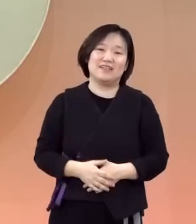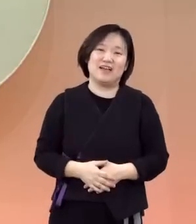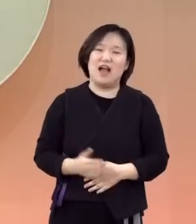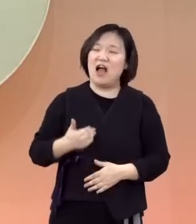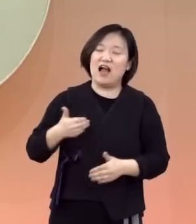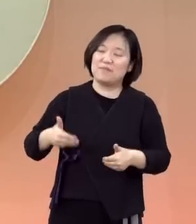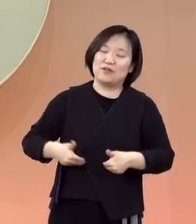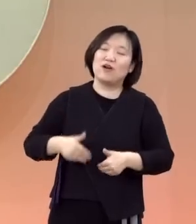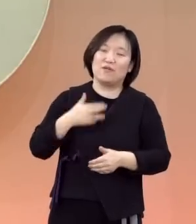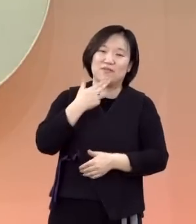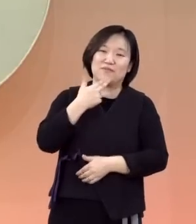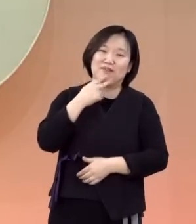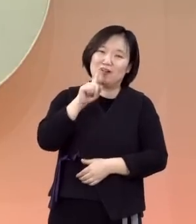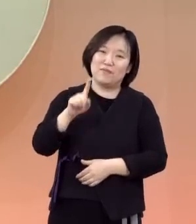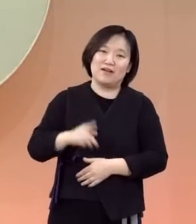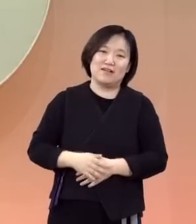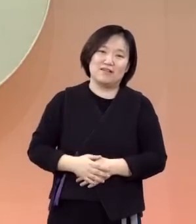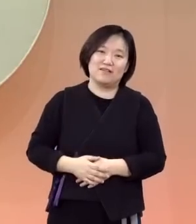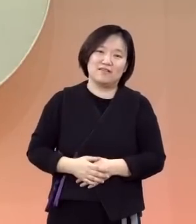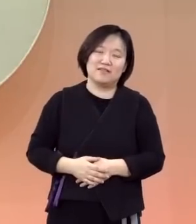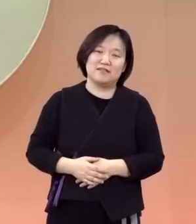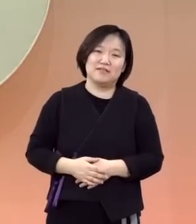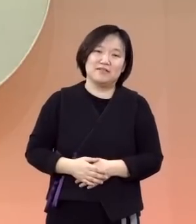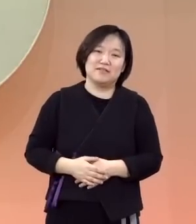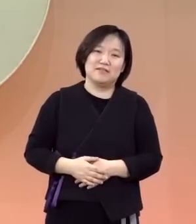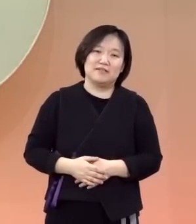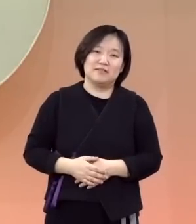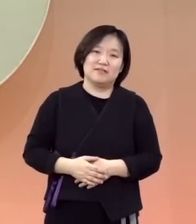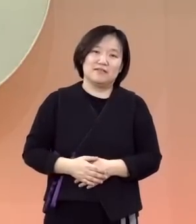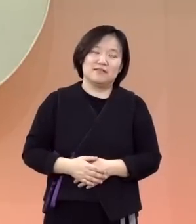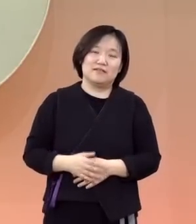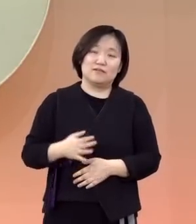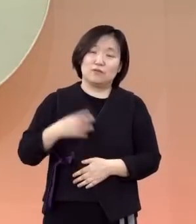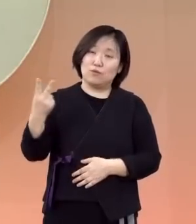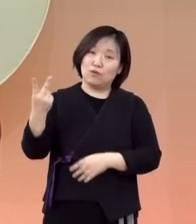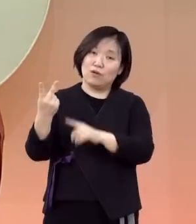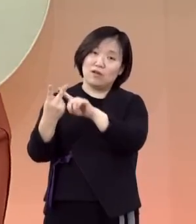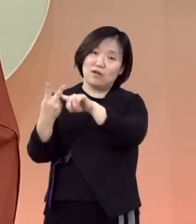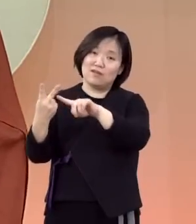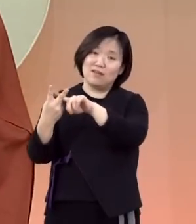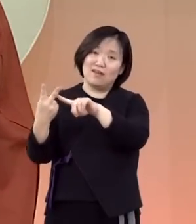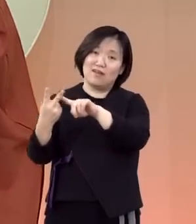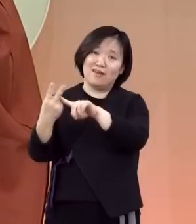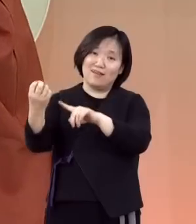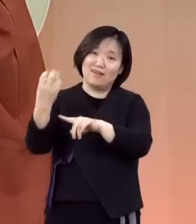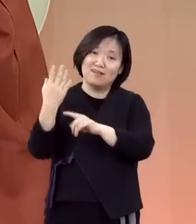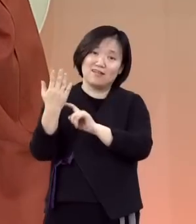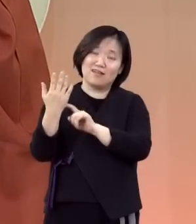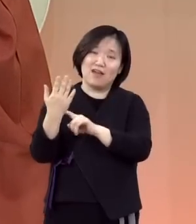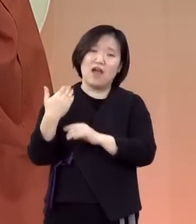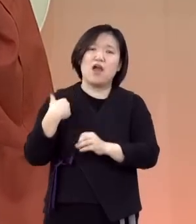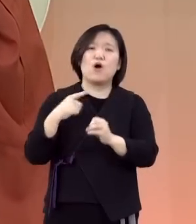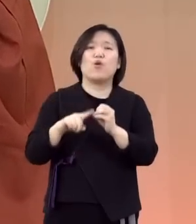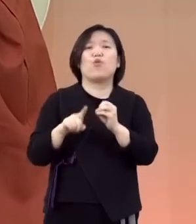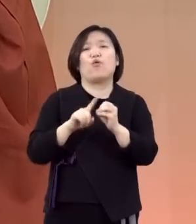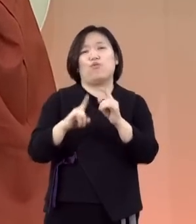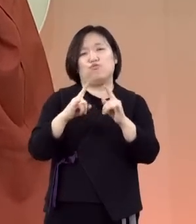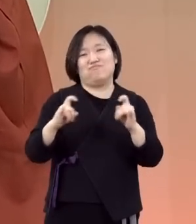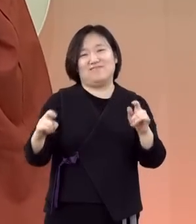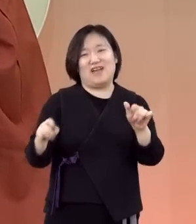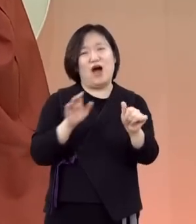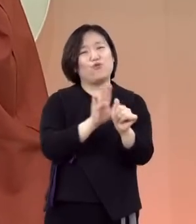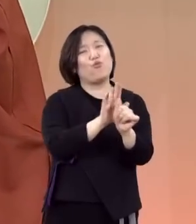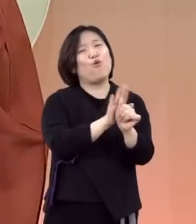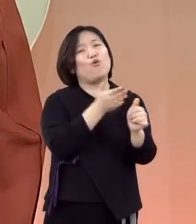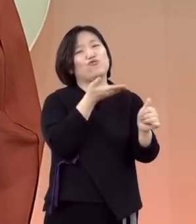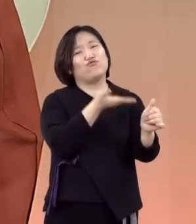." 필요한것은아무것도없습니다."그러자두여자는 “스님,저희는정말로 절을돕고